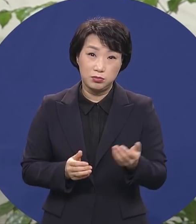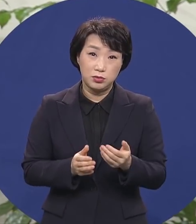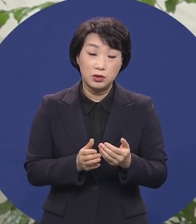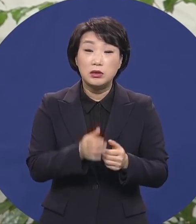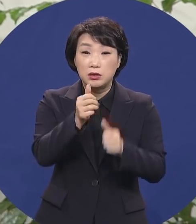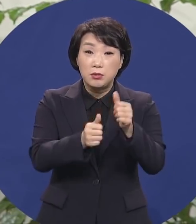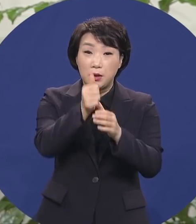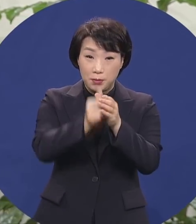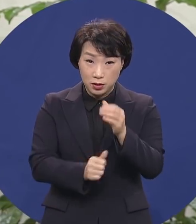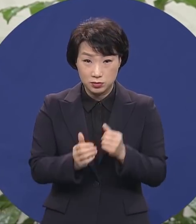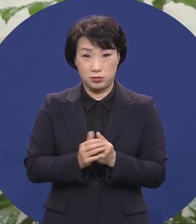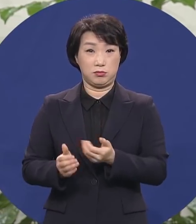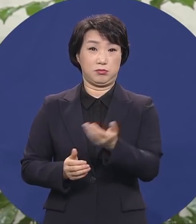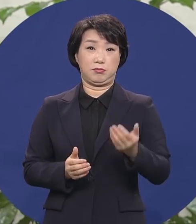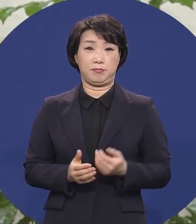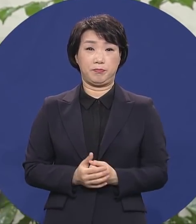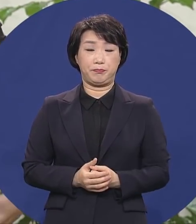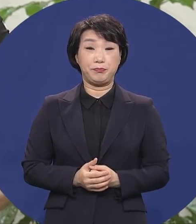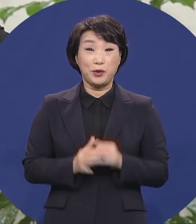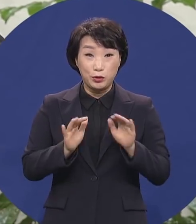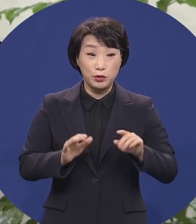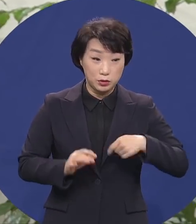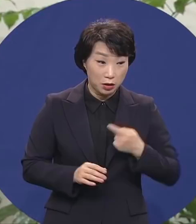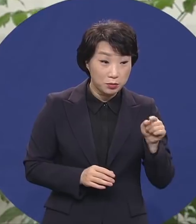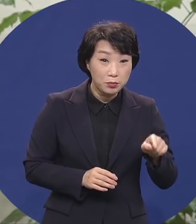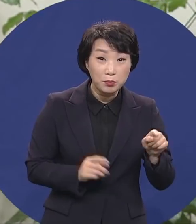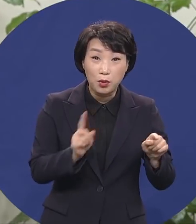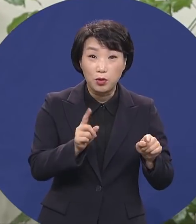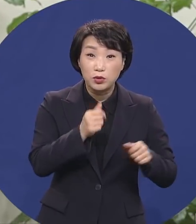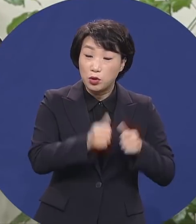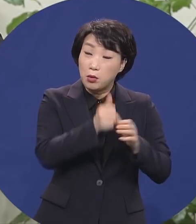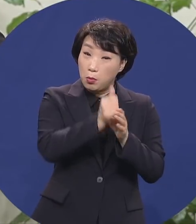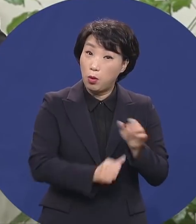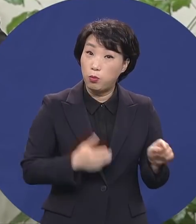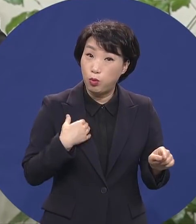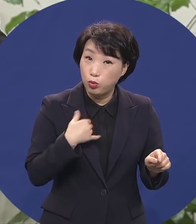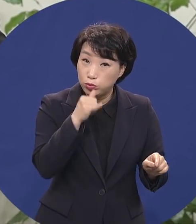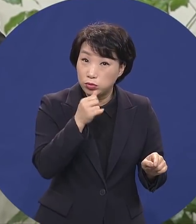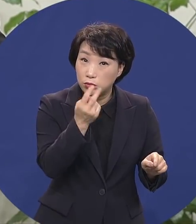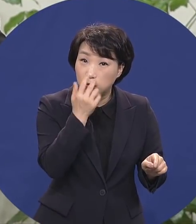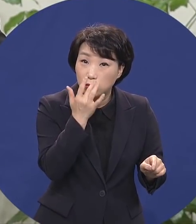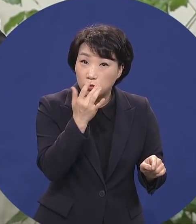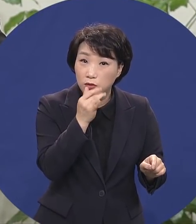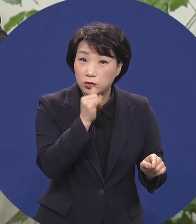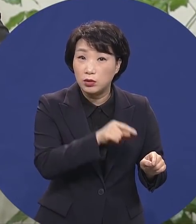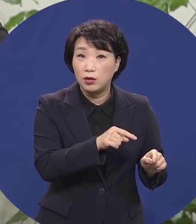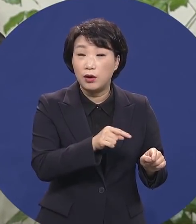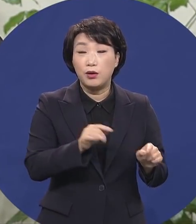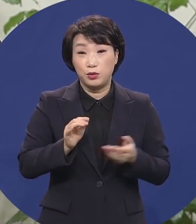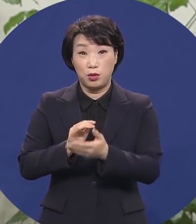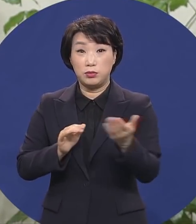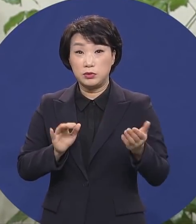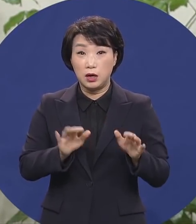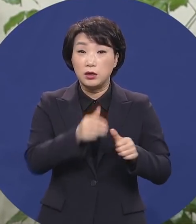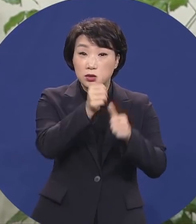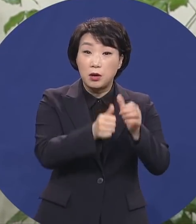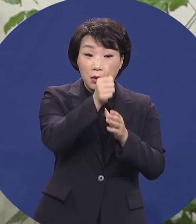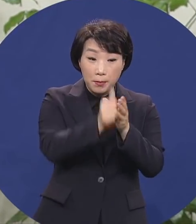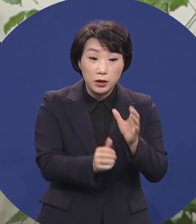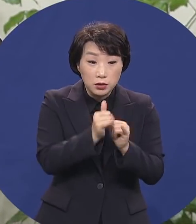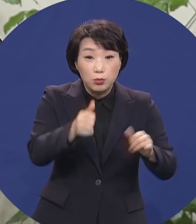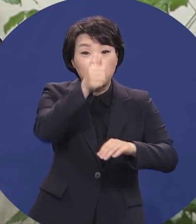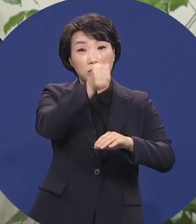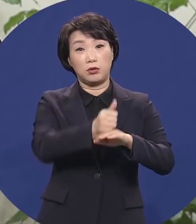시험 들어서 그래. 시험 들어서. 근데 본인은 시험 들 건 전혀 모르잖아. 그럼 시험 든 자의